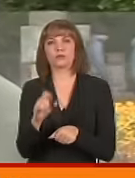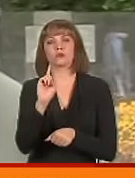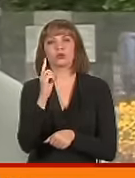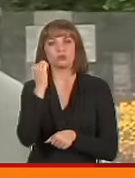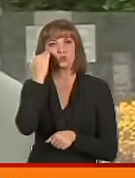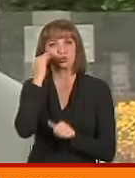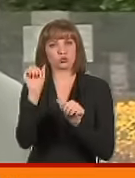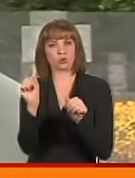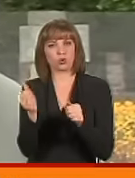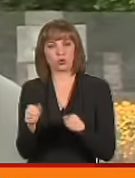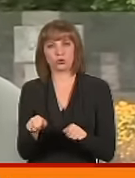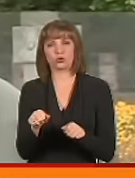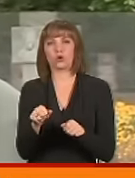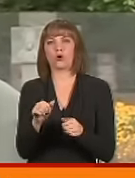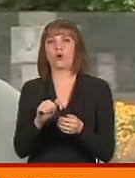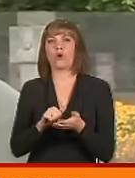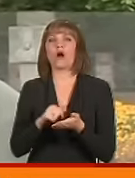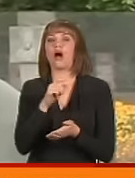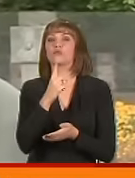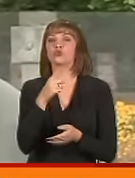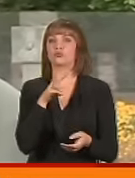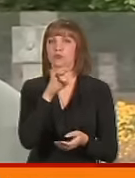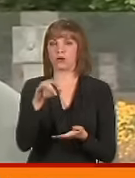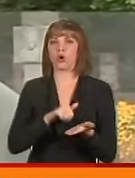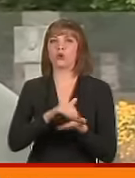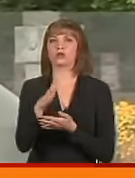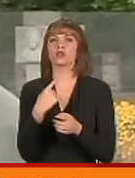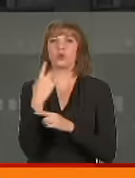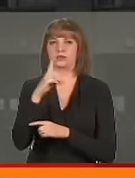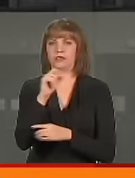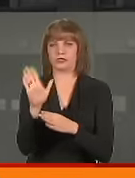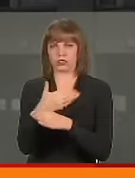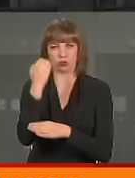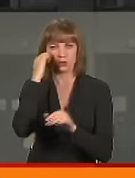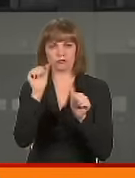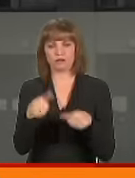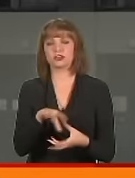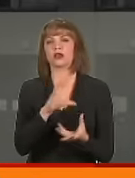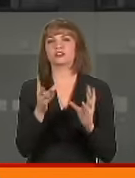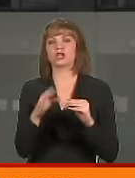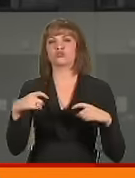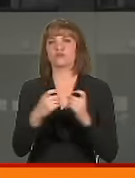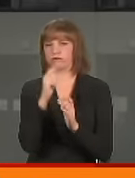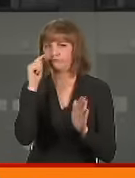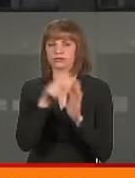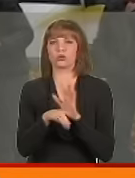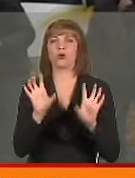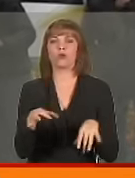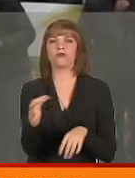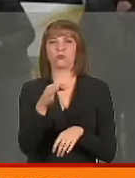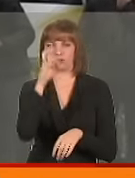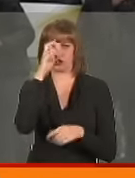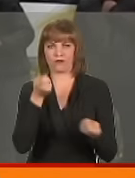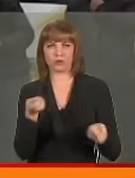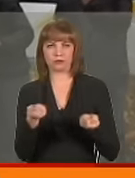він відмовився голосувати за знос пам'ятника. Зрештою, в конфлікт втрутився голова обласної